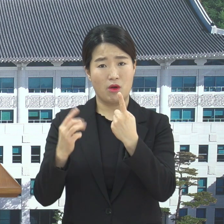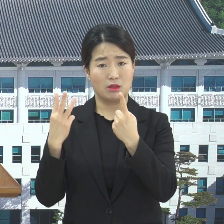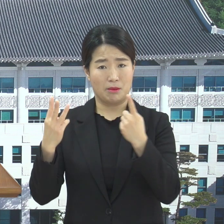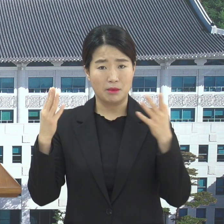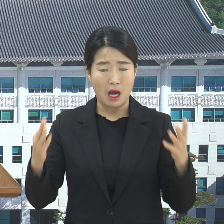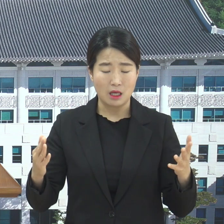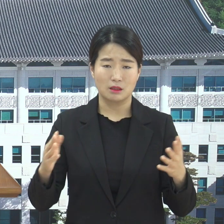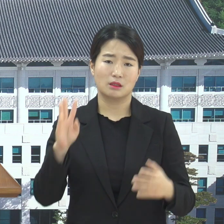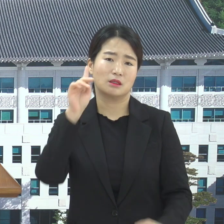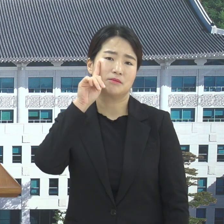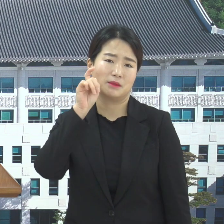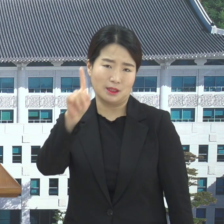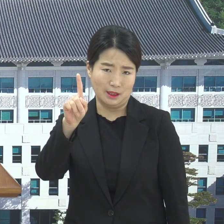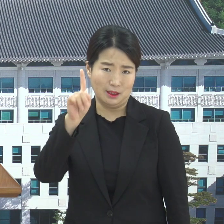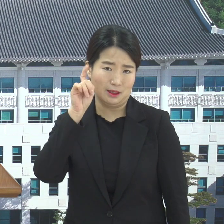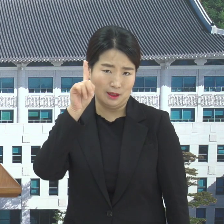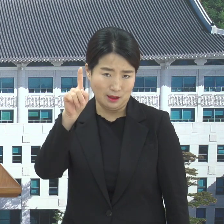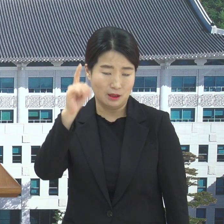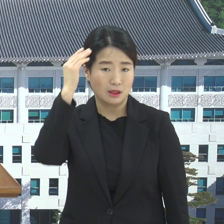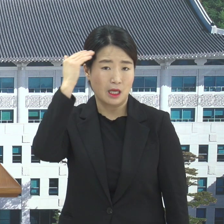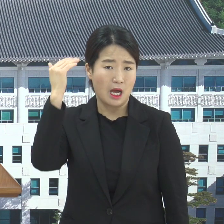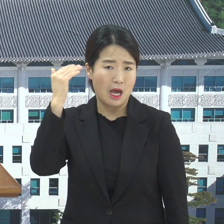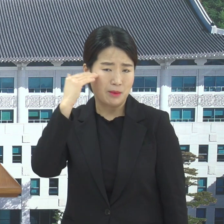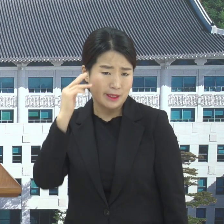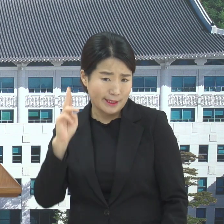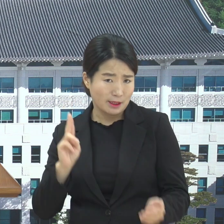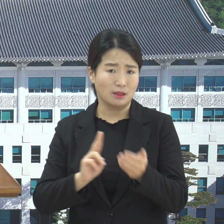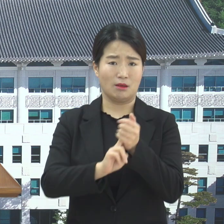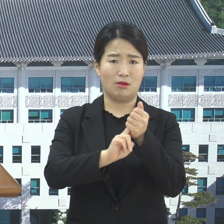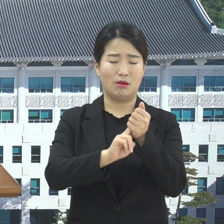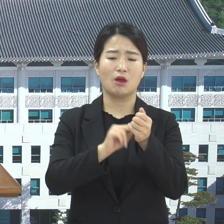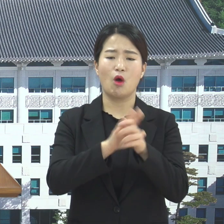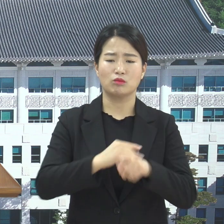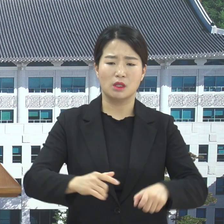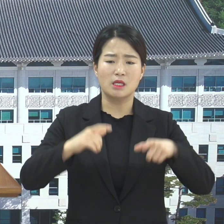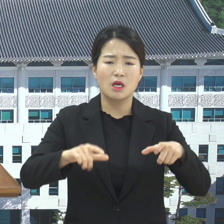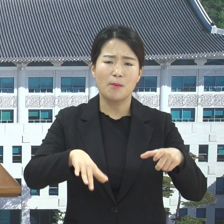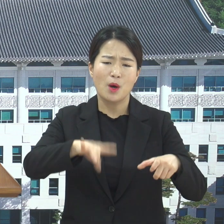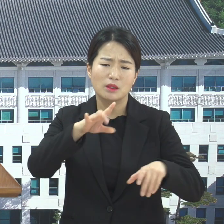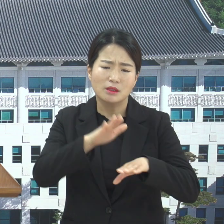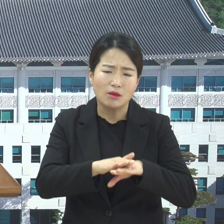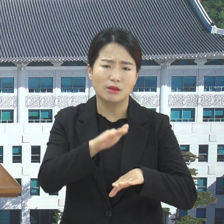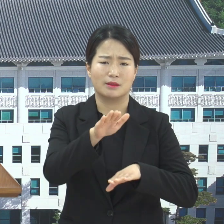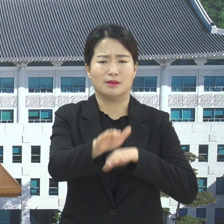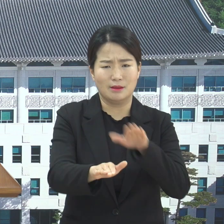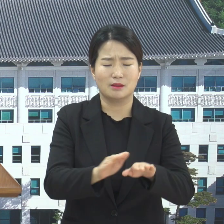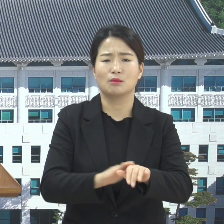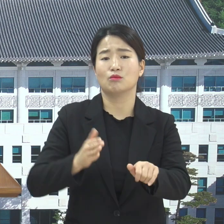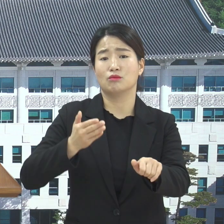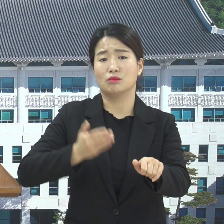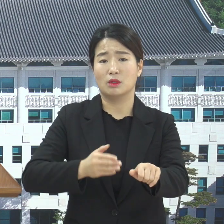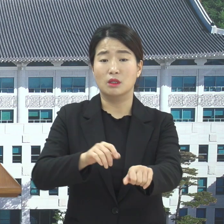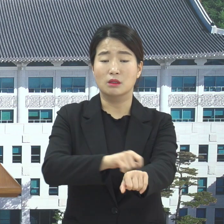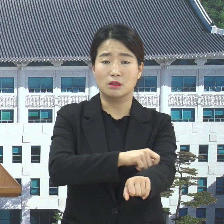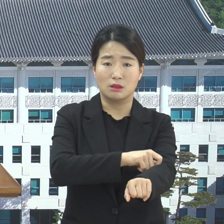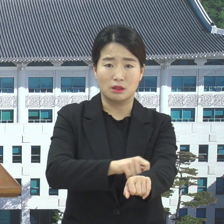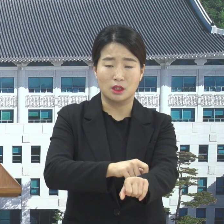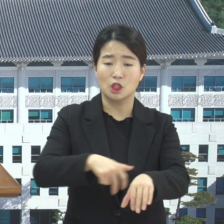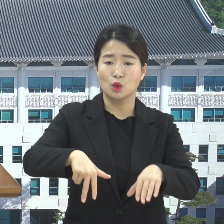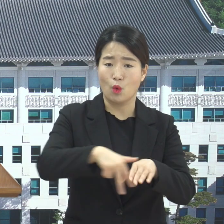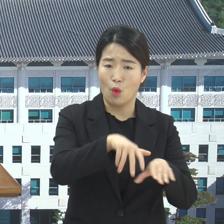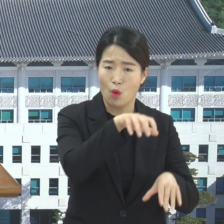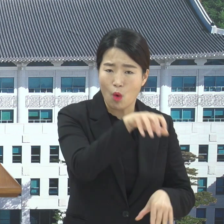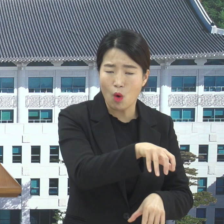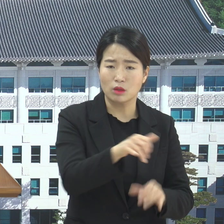3일까지 11일간 대한민국의 기적을 경상북도에부터 만들어 갑시다. 특히